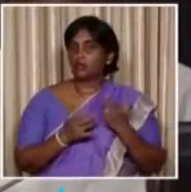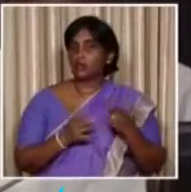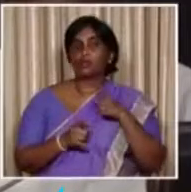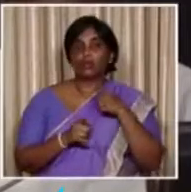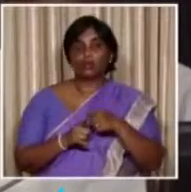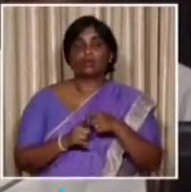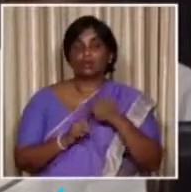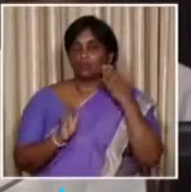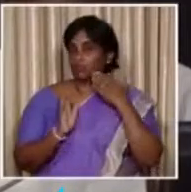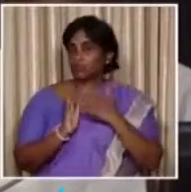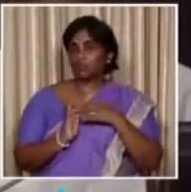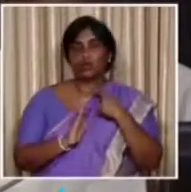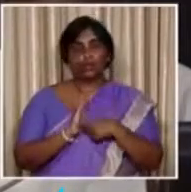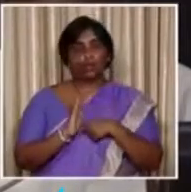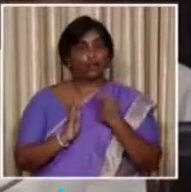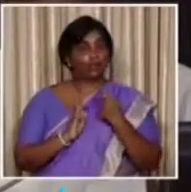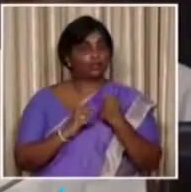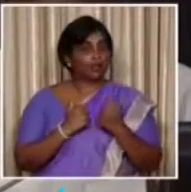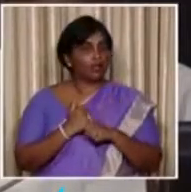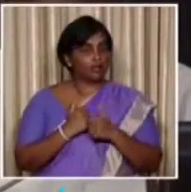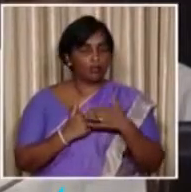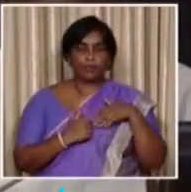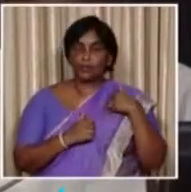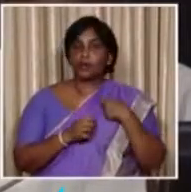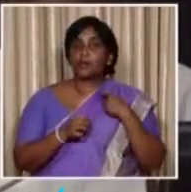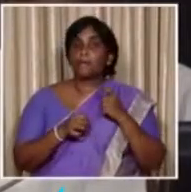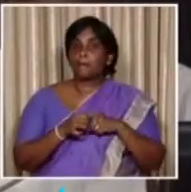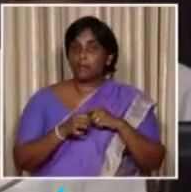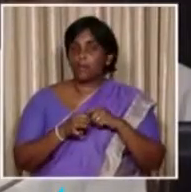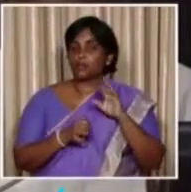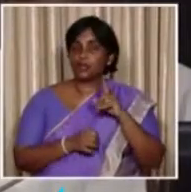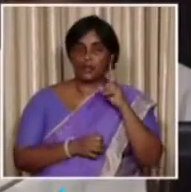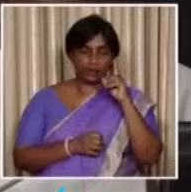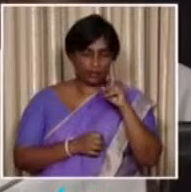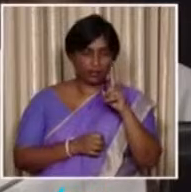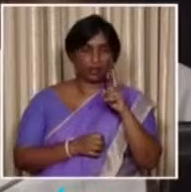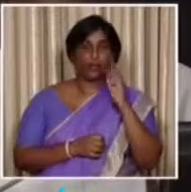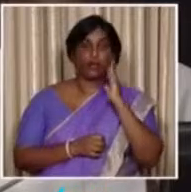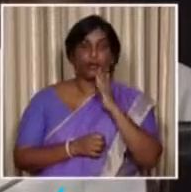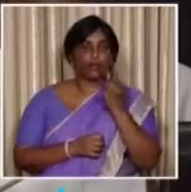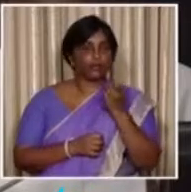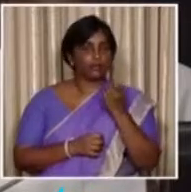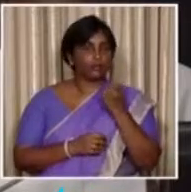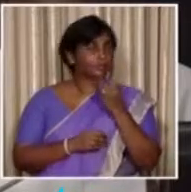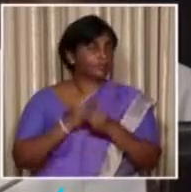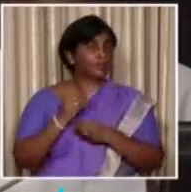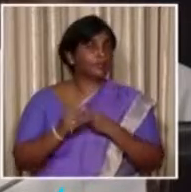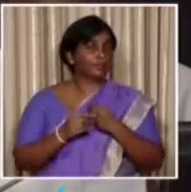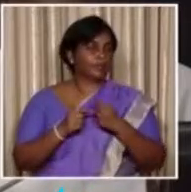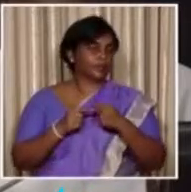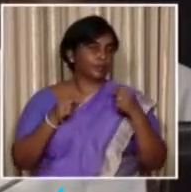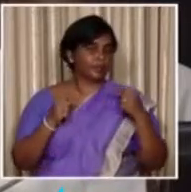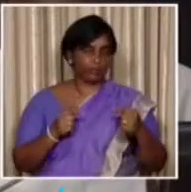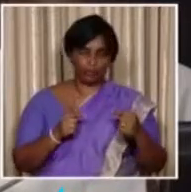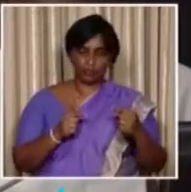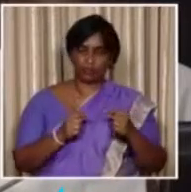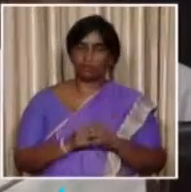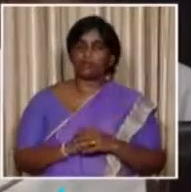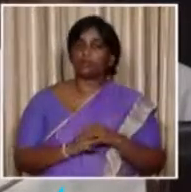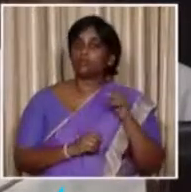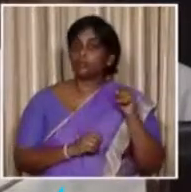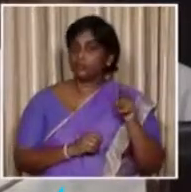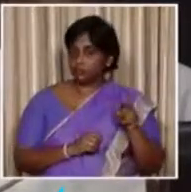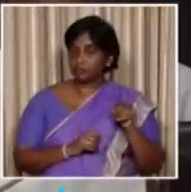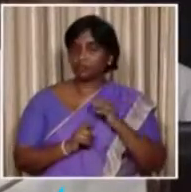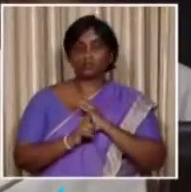මේවට තේරෙනවා මේ රටේ ආර්ථිකය හදන්නට බැරි ප්‍රධානම ප්‍රශ්න තමයි එකක් තමයි විදේශ ආයෝජන වලට එරෙහි වීම